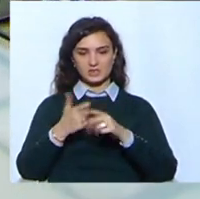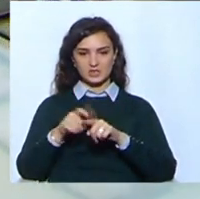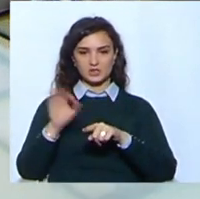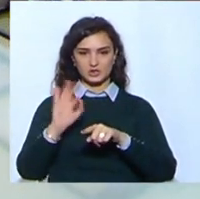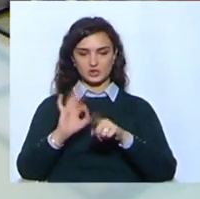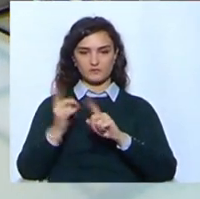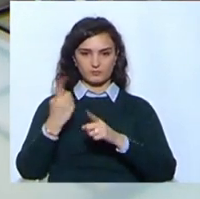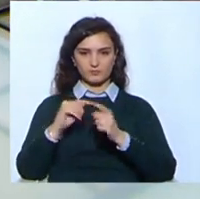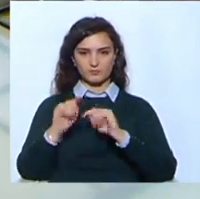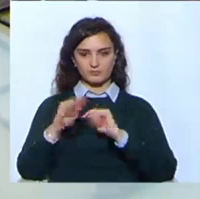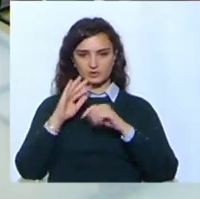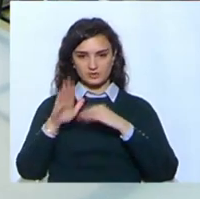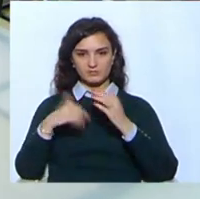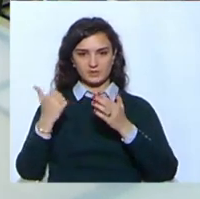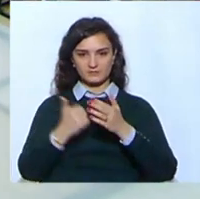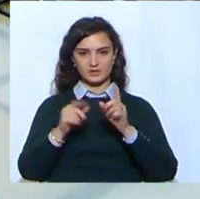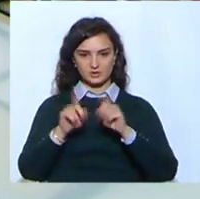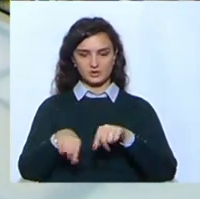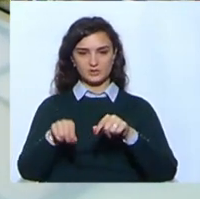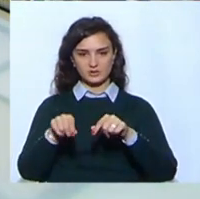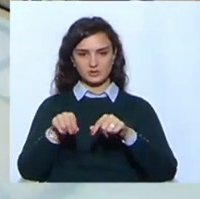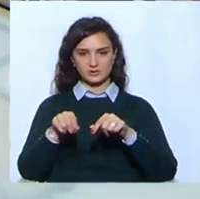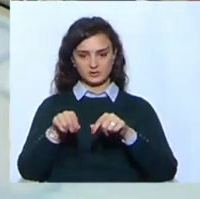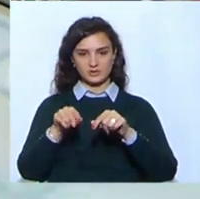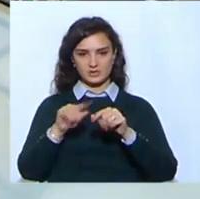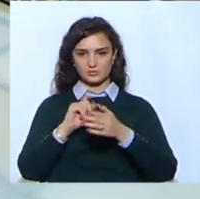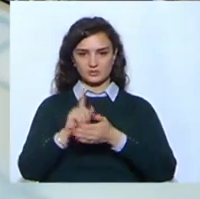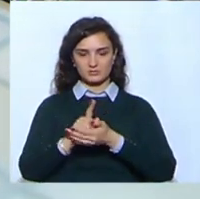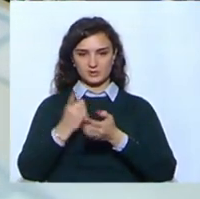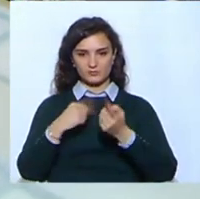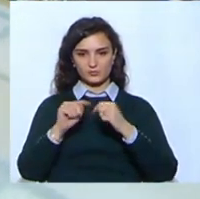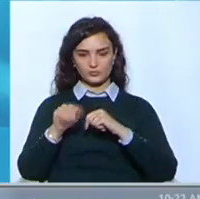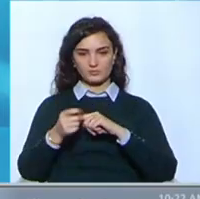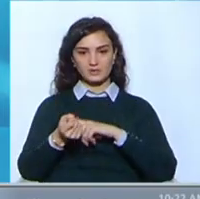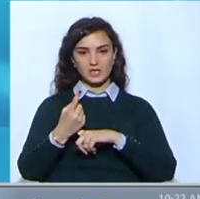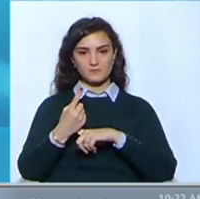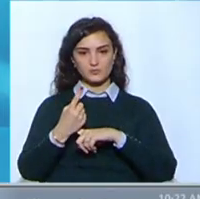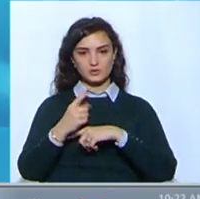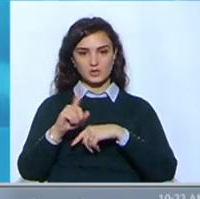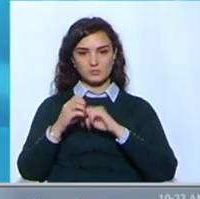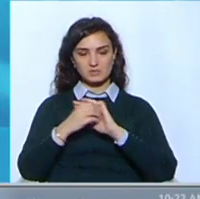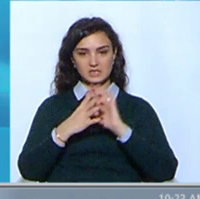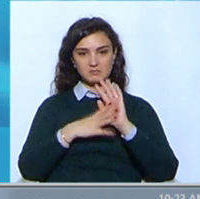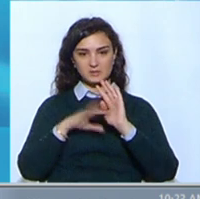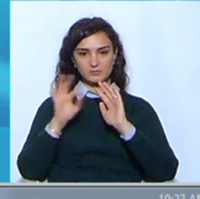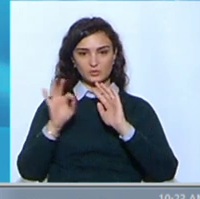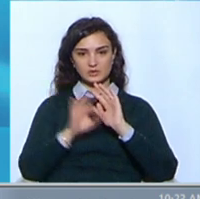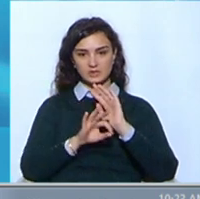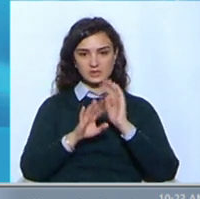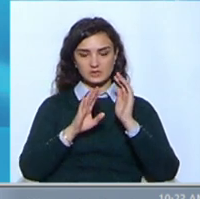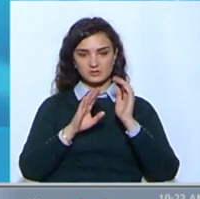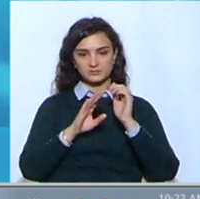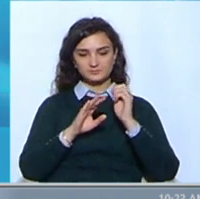ხშირად ვუბრუნდებით, შემდეგ კვირაშიც რა თქმა უნდა არ გვექნება გამონაკლისი. აღმოჩნდა, რომ 19% სასქესო